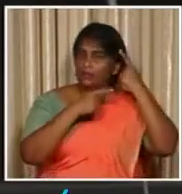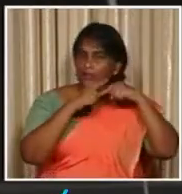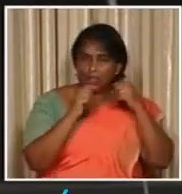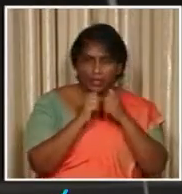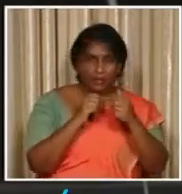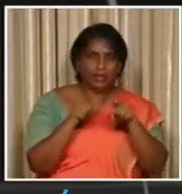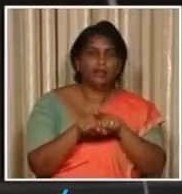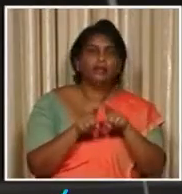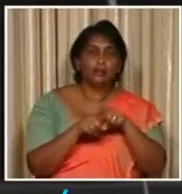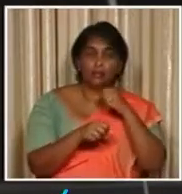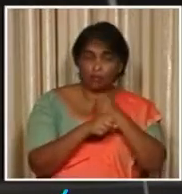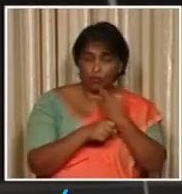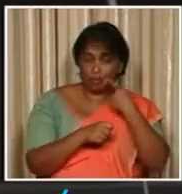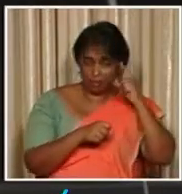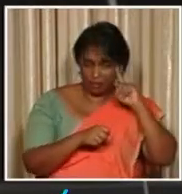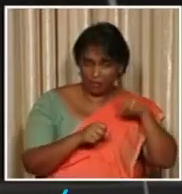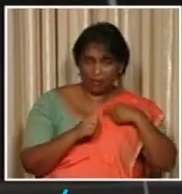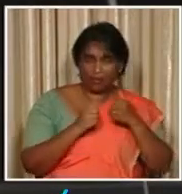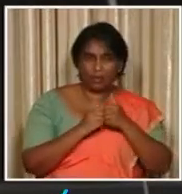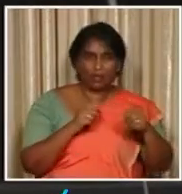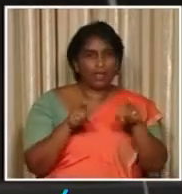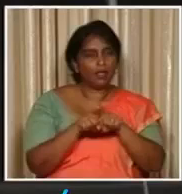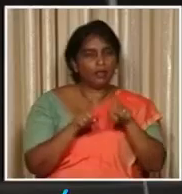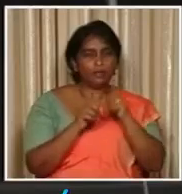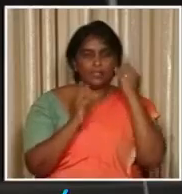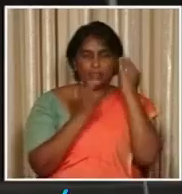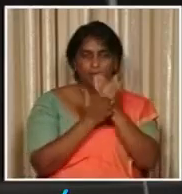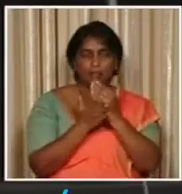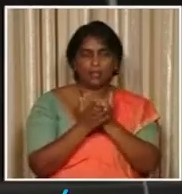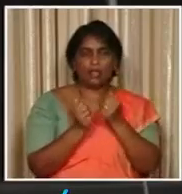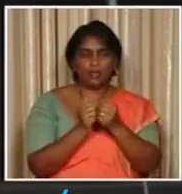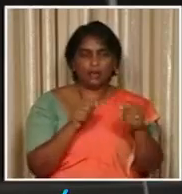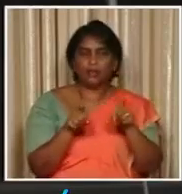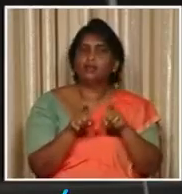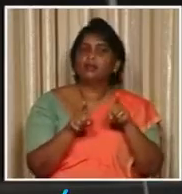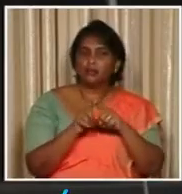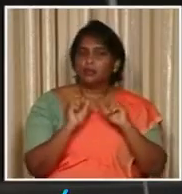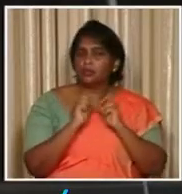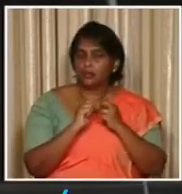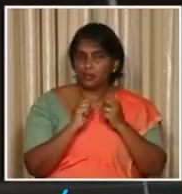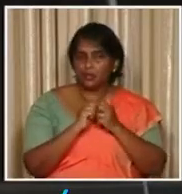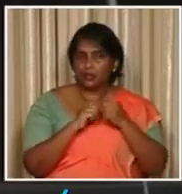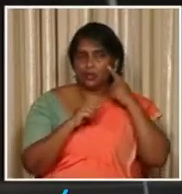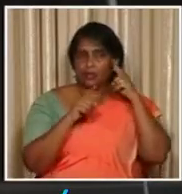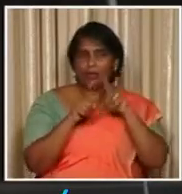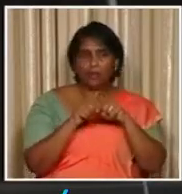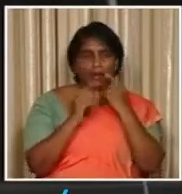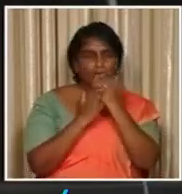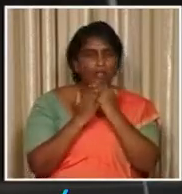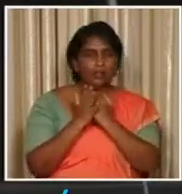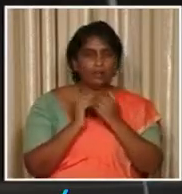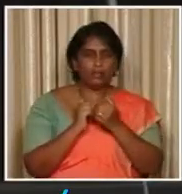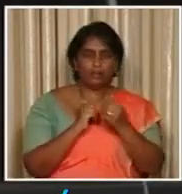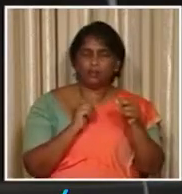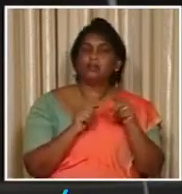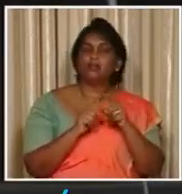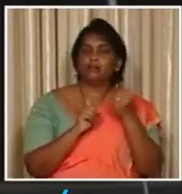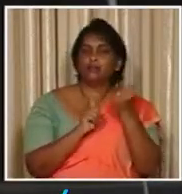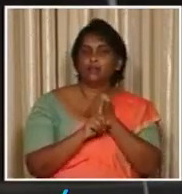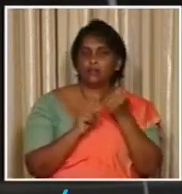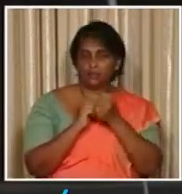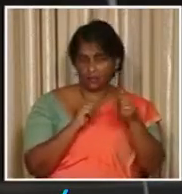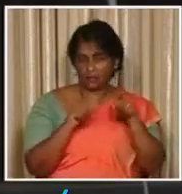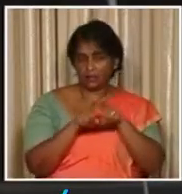දේ කරනවාද කියන ඉතාම ගැටලුකාරී තත්වයකට අපි බලපාලා